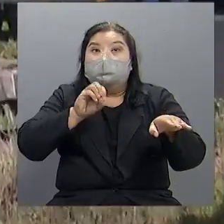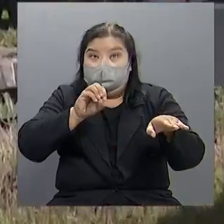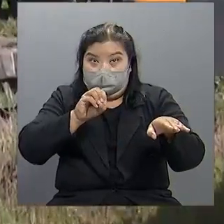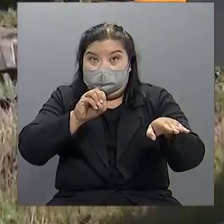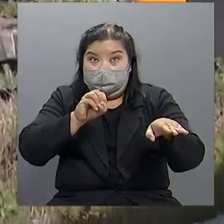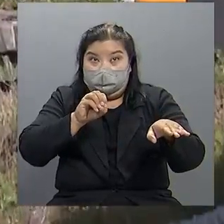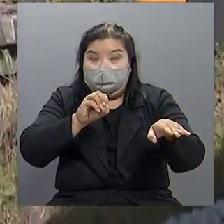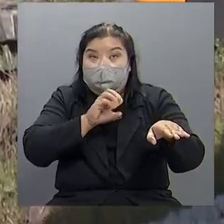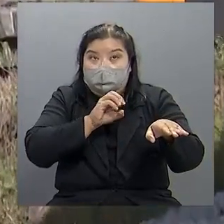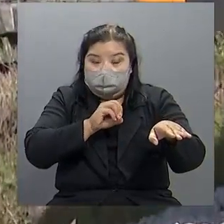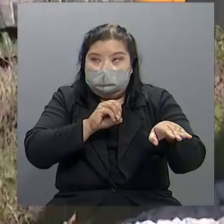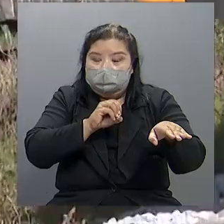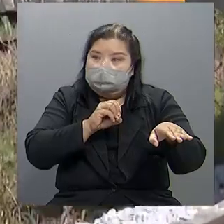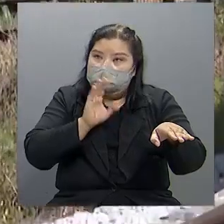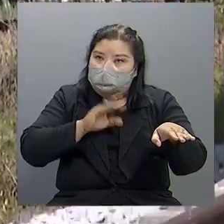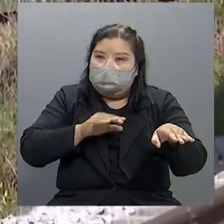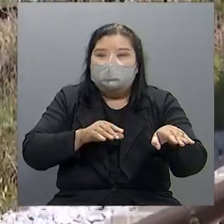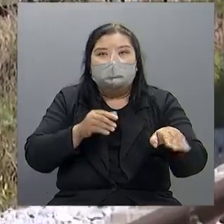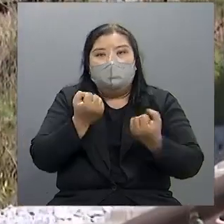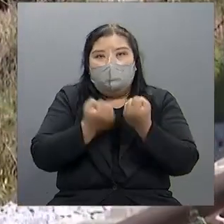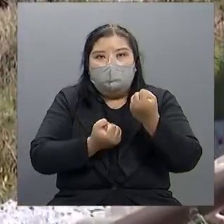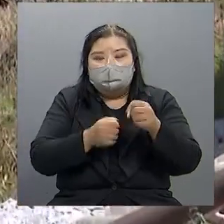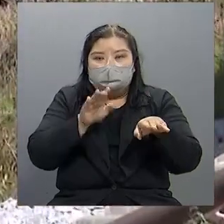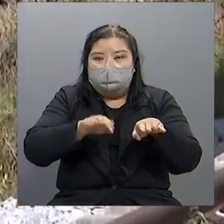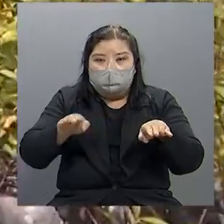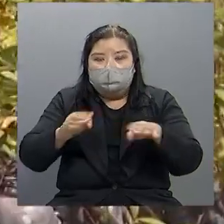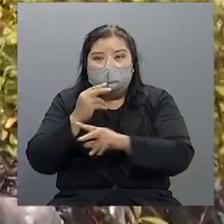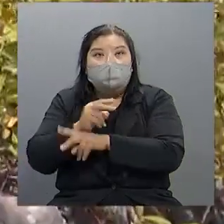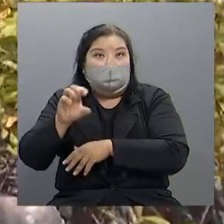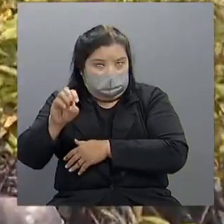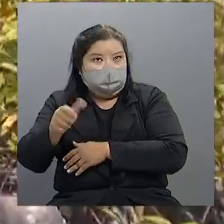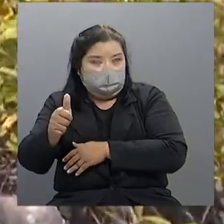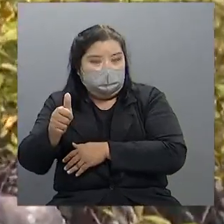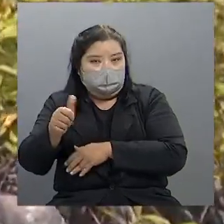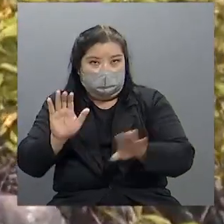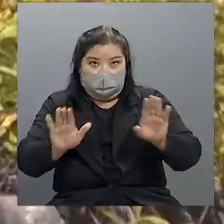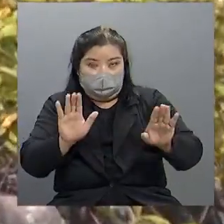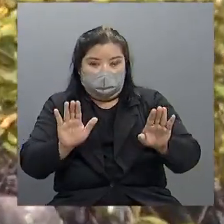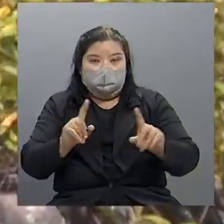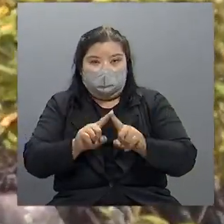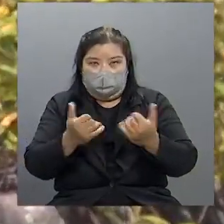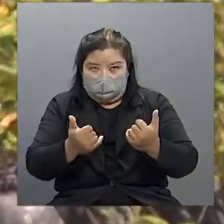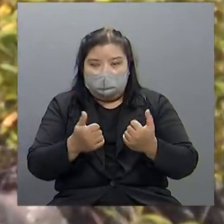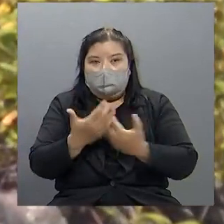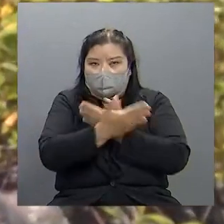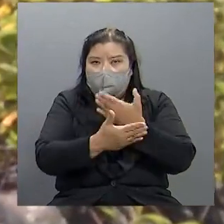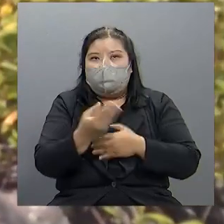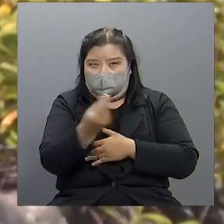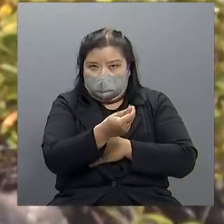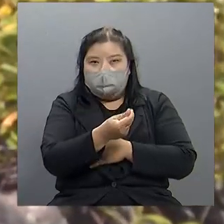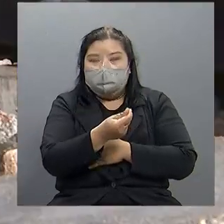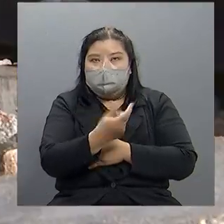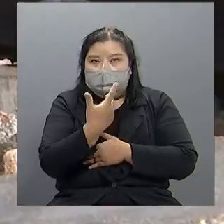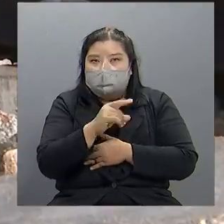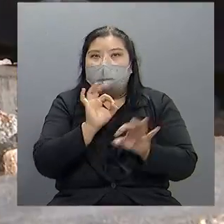คันเลยทีเดียวนะคะมีรายงานว่าปีนี้การขนส่งทางรถไฟนั้นจะขยายตัว 8% ค่ะการรถไฟก็เลยมองว่าการขนส่งทางรางมีโ